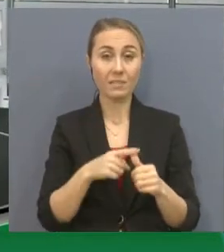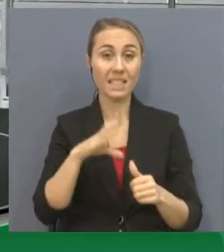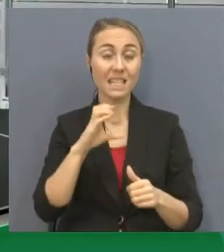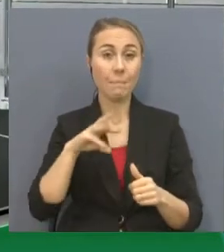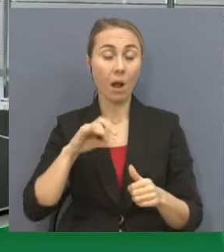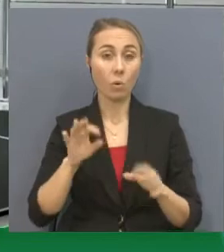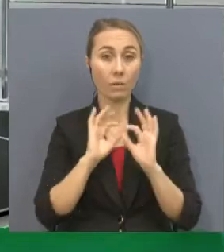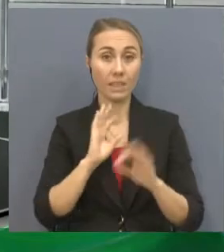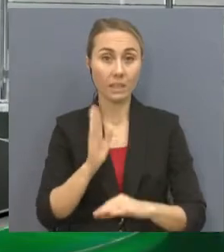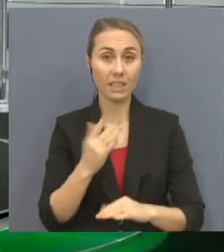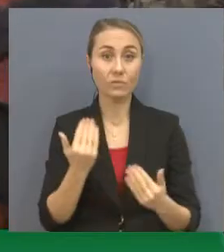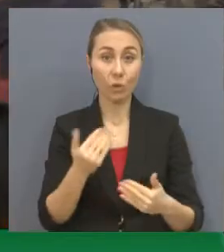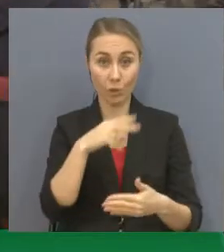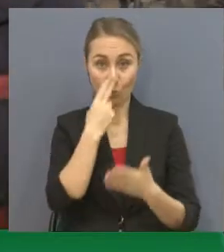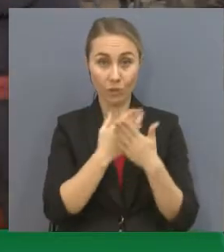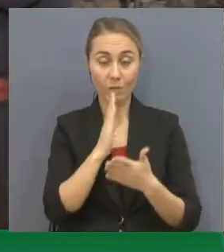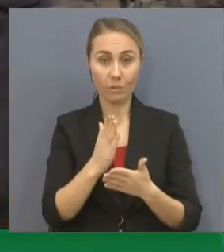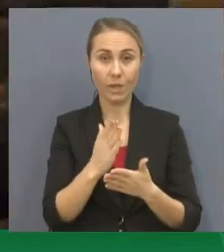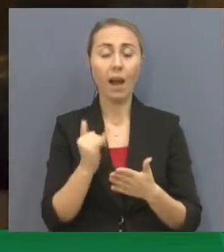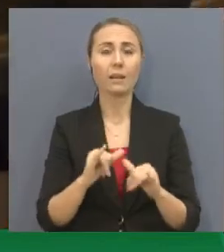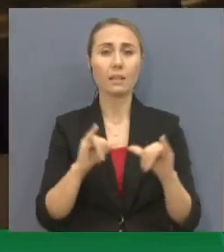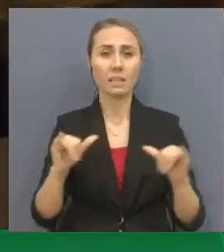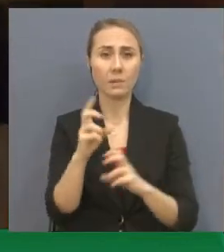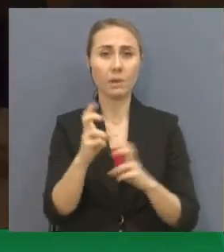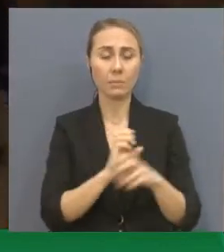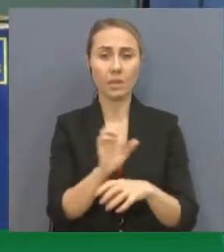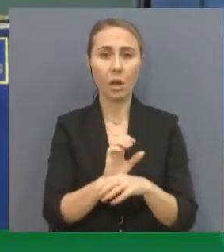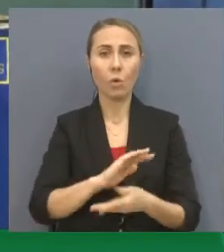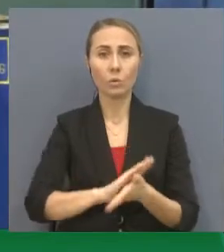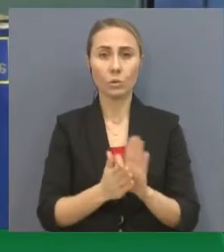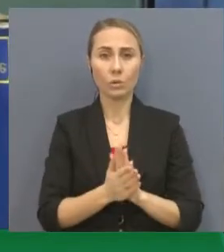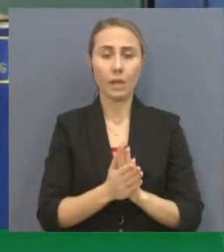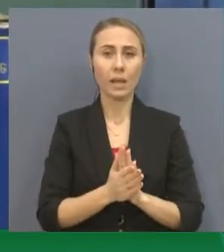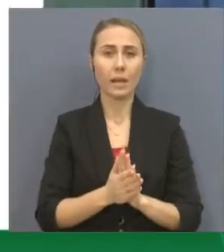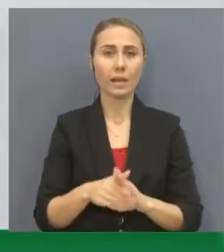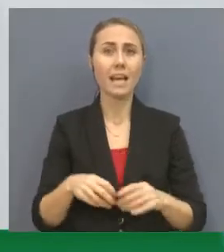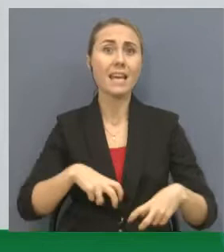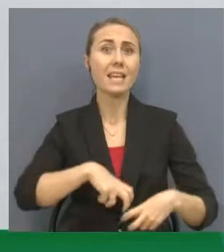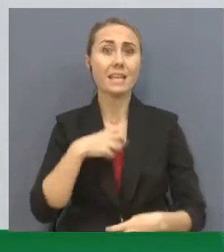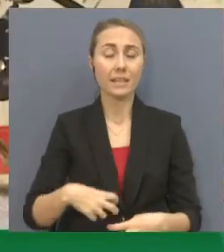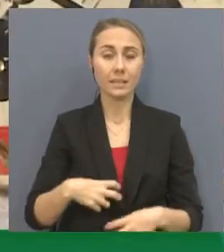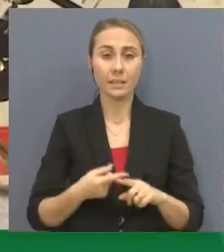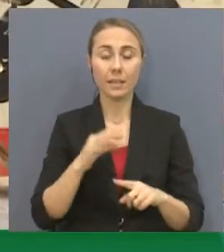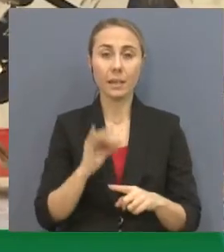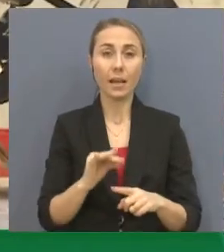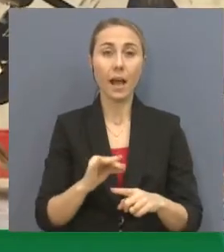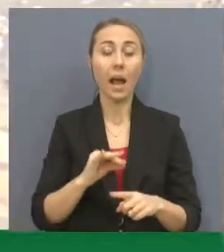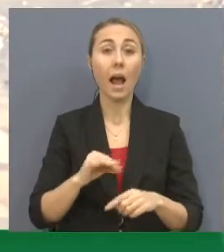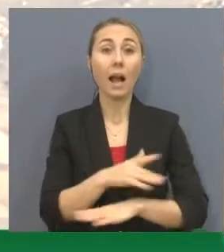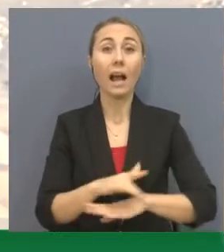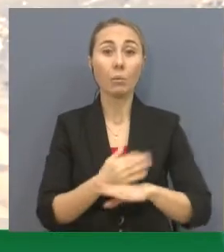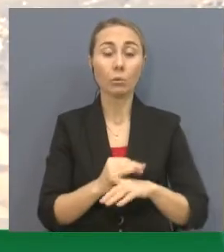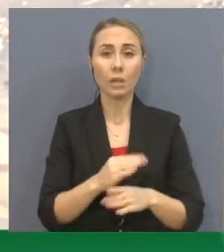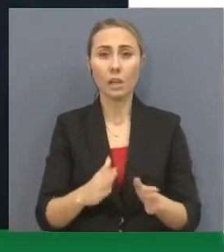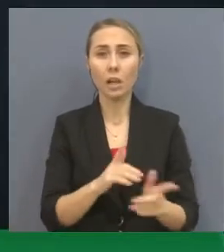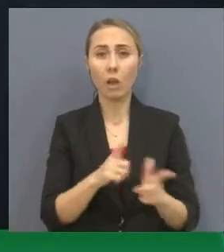и сегодня вы увидите как развивается промышленность в условиях глобальных рисков коммунальная система масштабно готовится